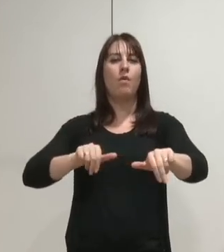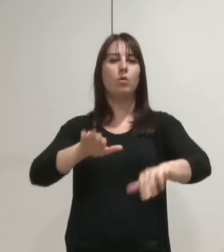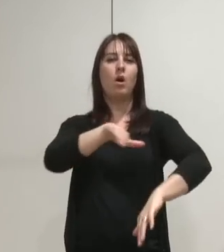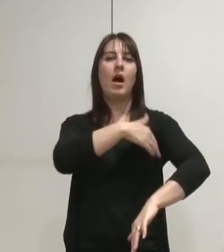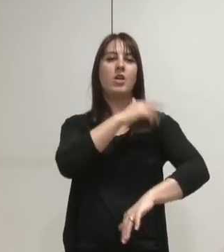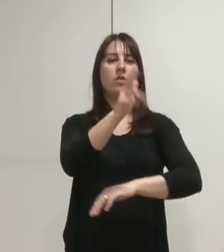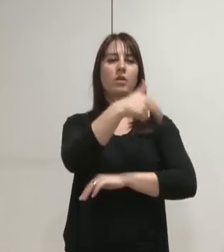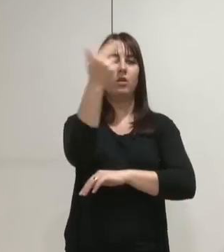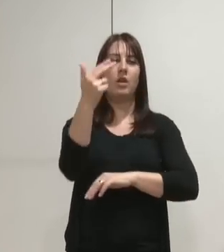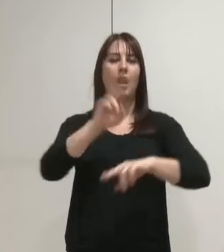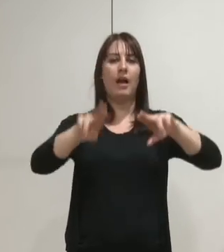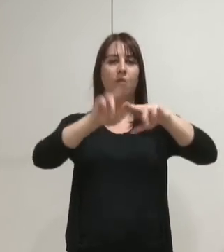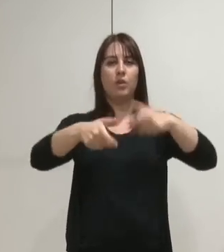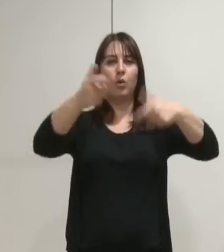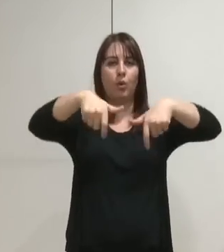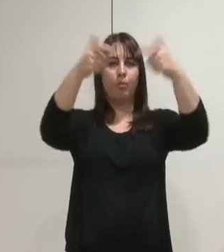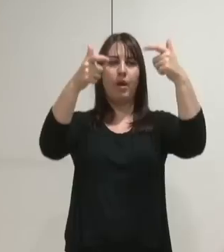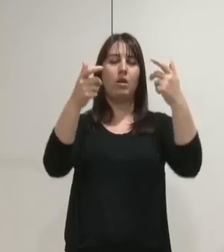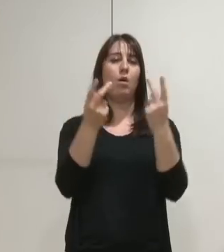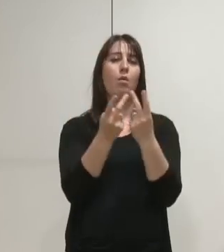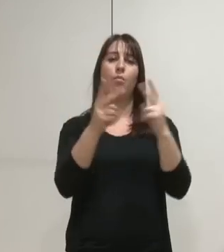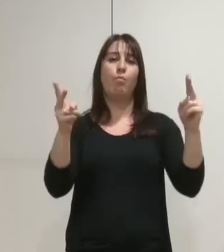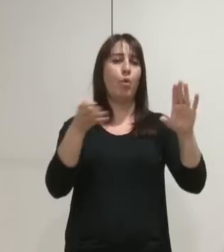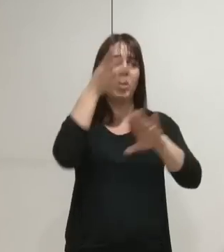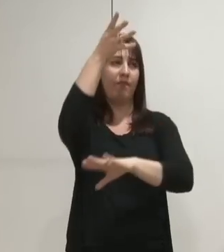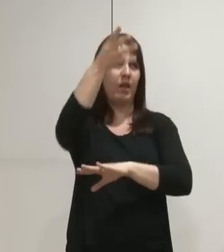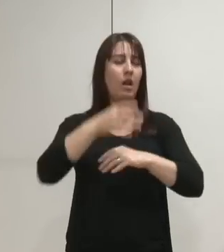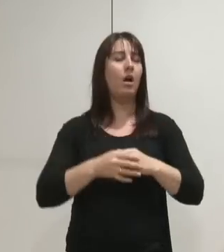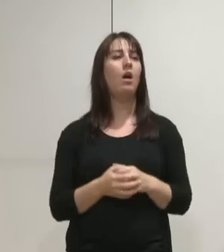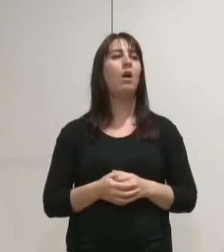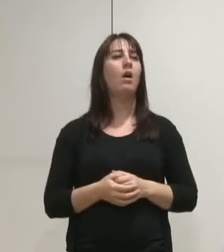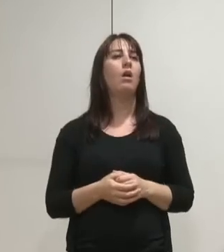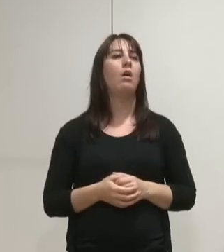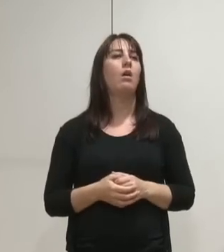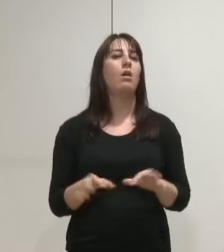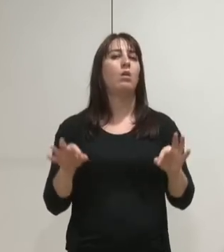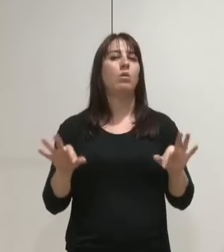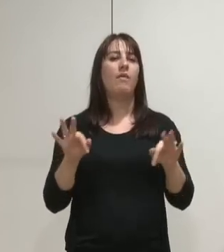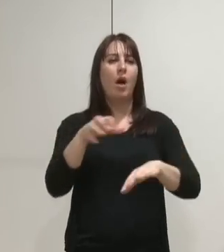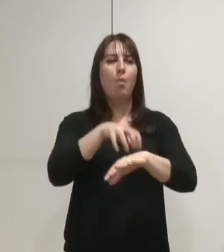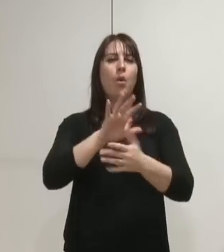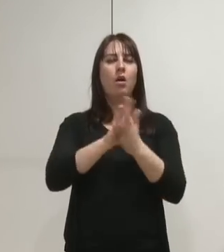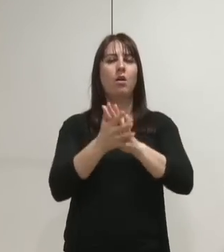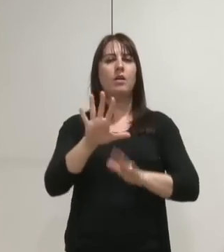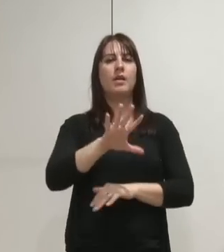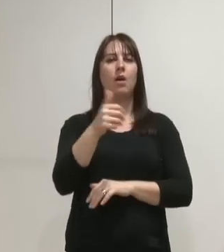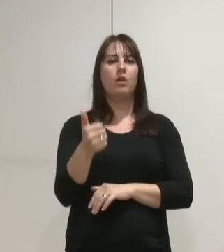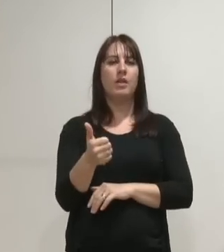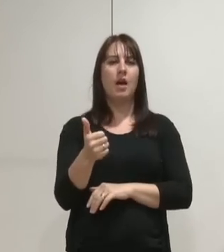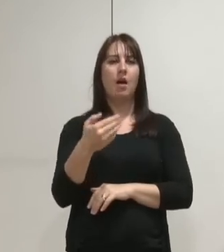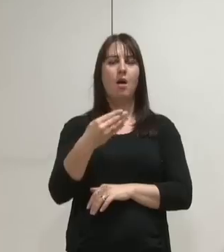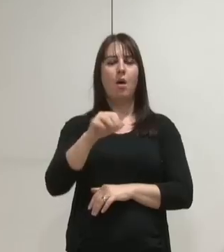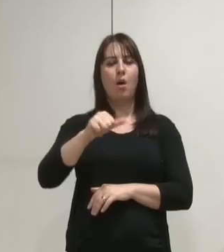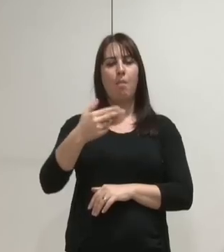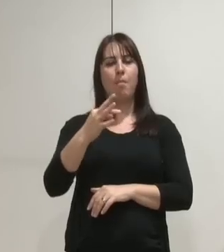nationale de rénovation urbaine dans le cadre du Grand projet de ville et donc c'est euh là aussi sur le pôle associatif du 51 mteiller